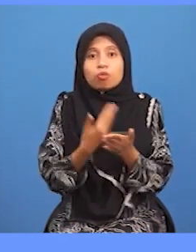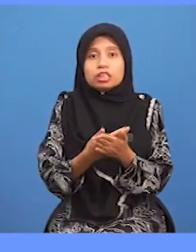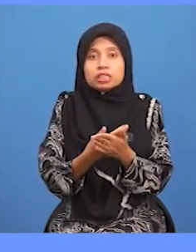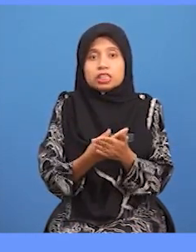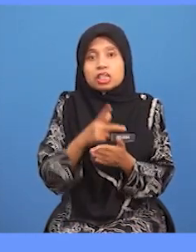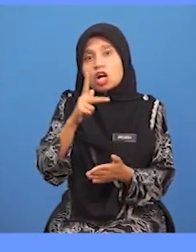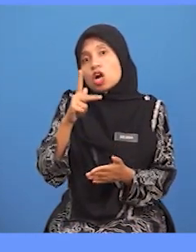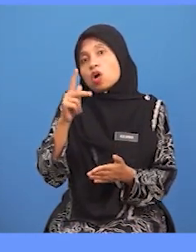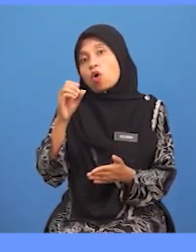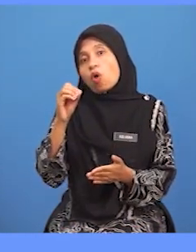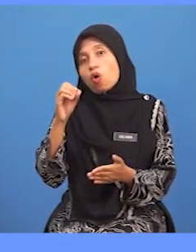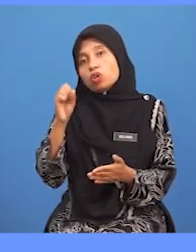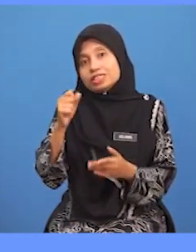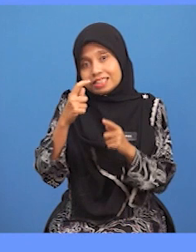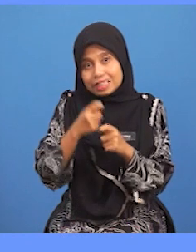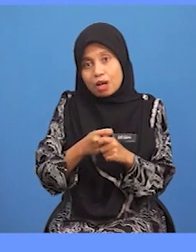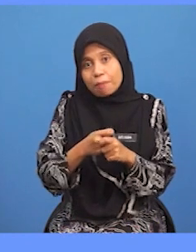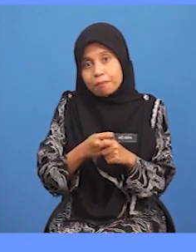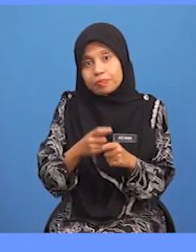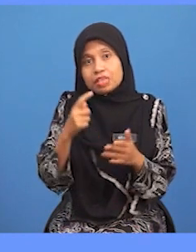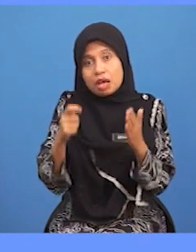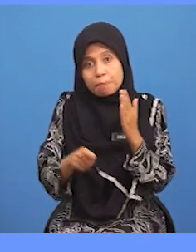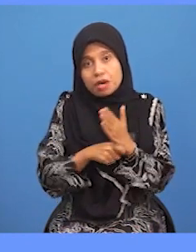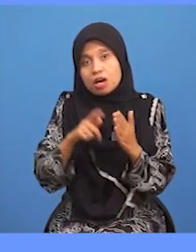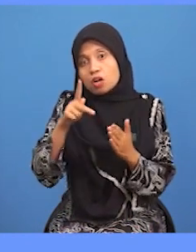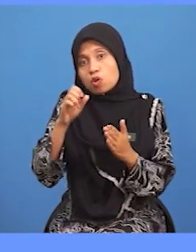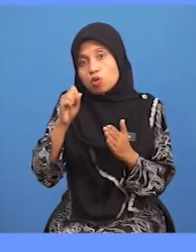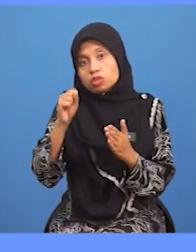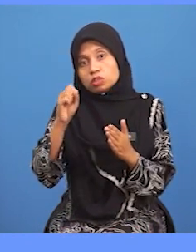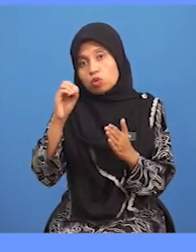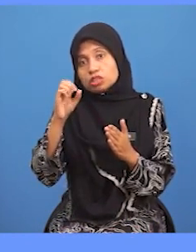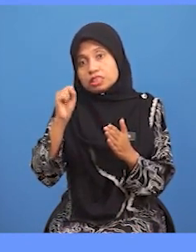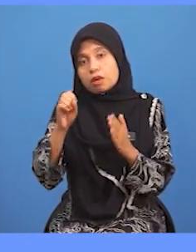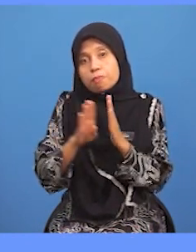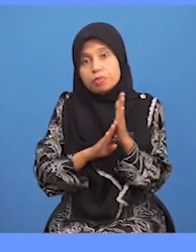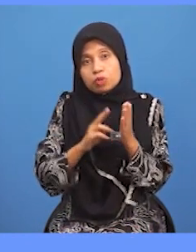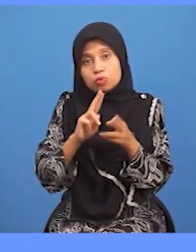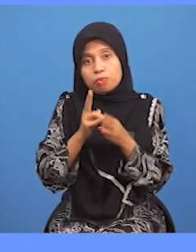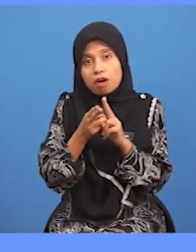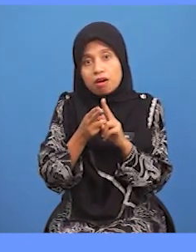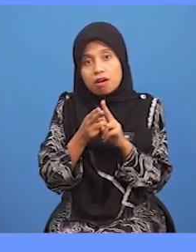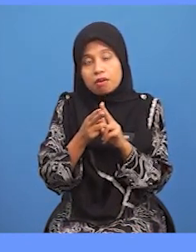dengan menggunakan rumus kos tetap tambah kos berubah. Kos tetap